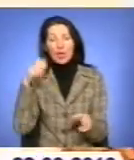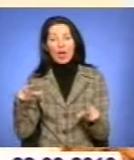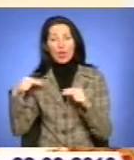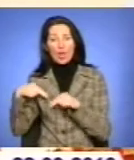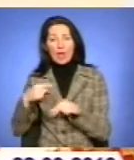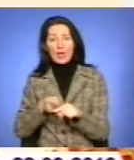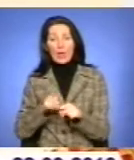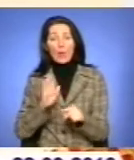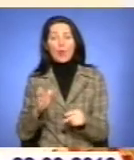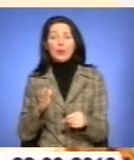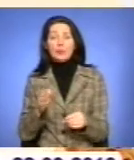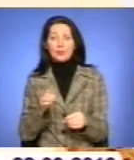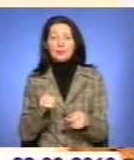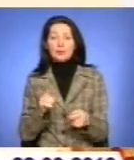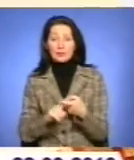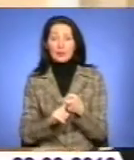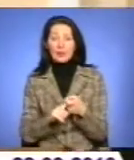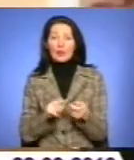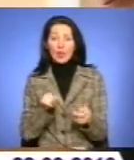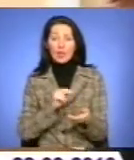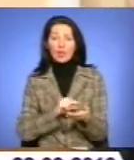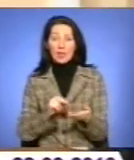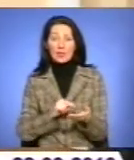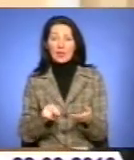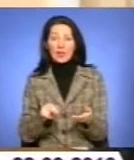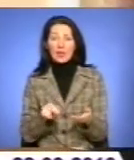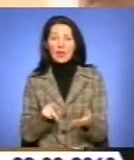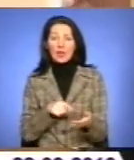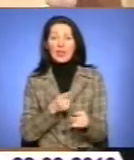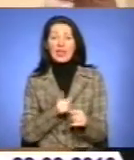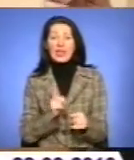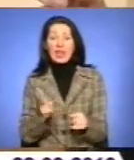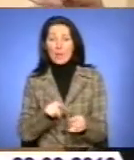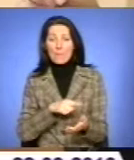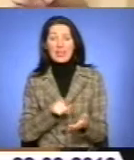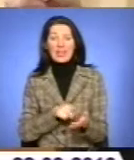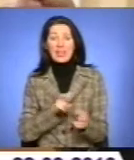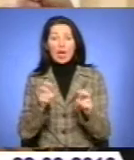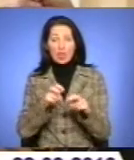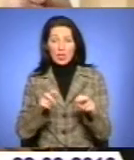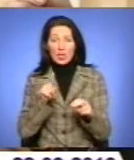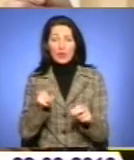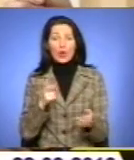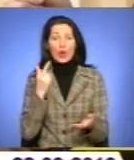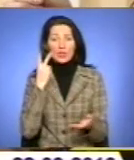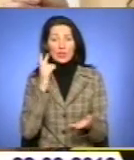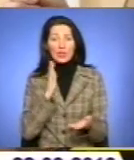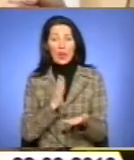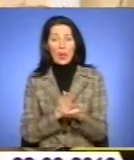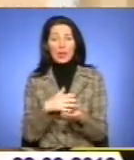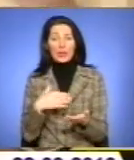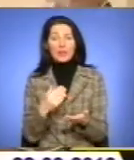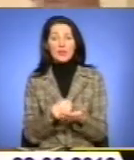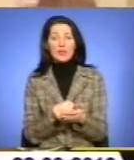були причетні до її написання. Яке питання ви не розглядали, воно мало завжди свій якийсь підтекст,